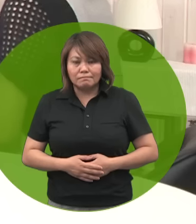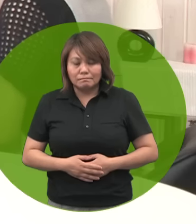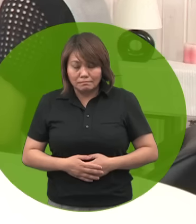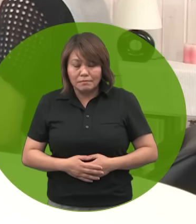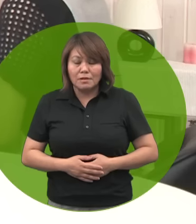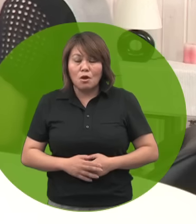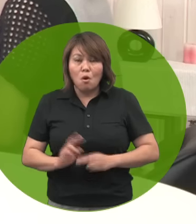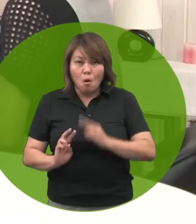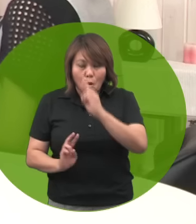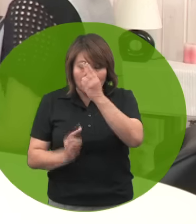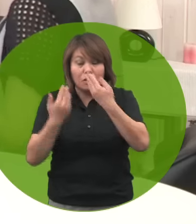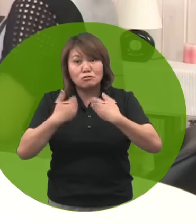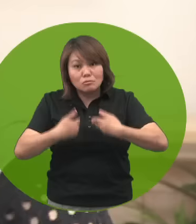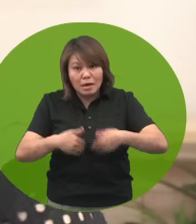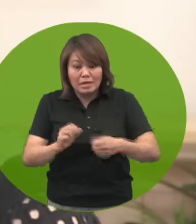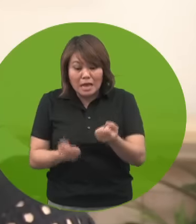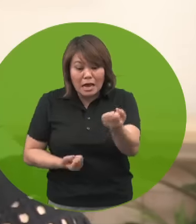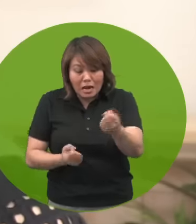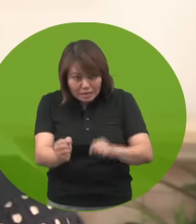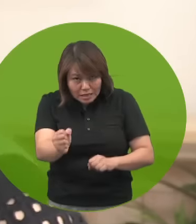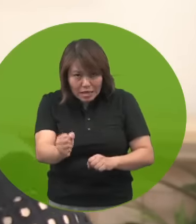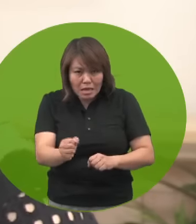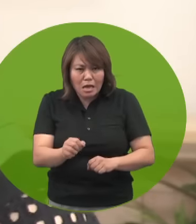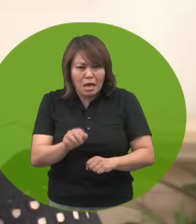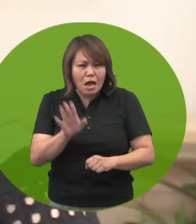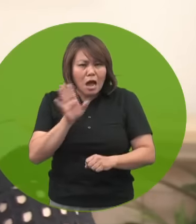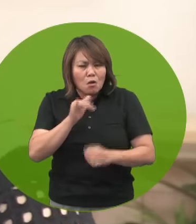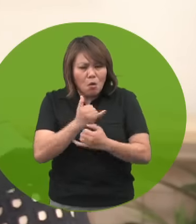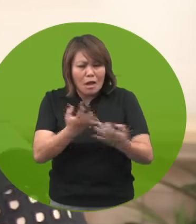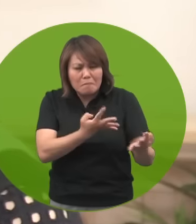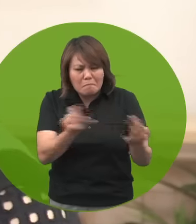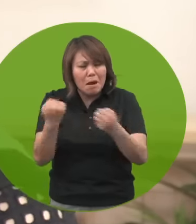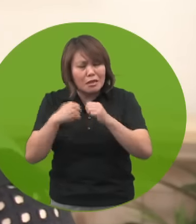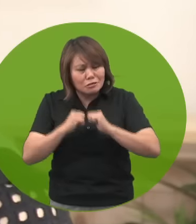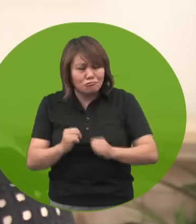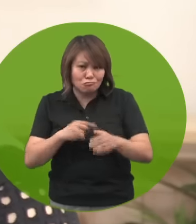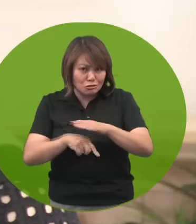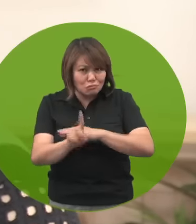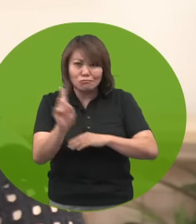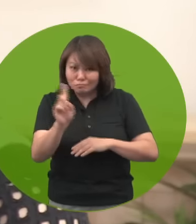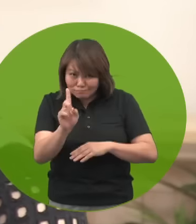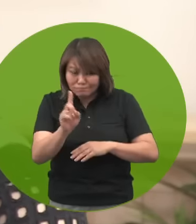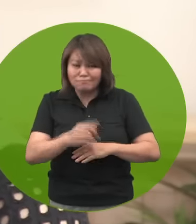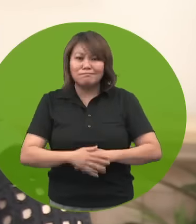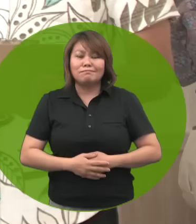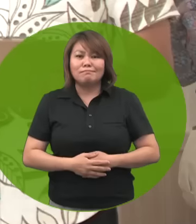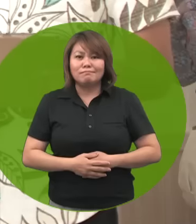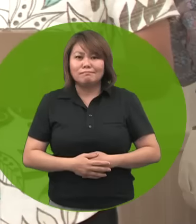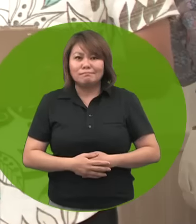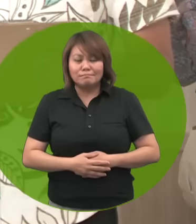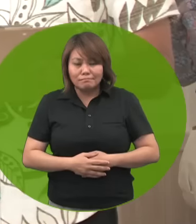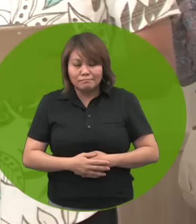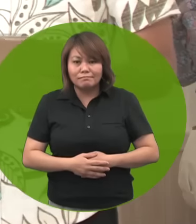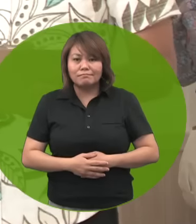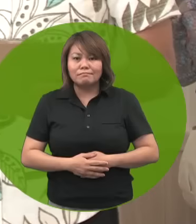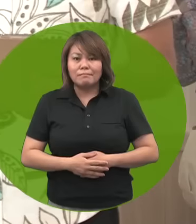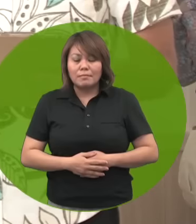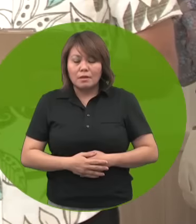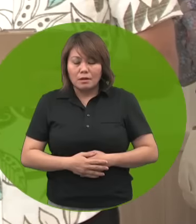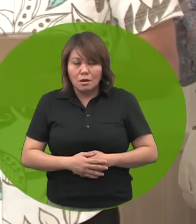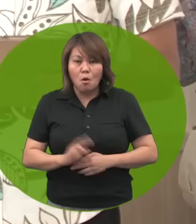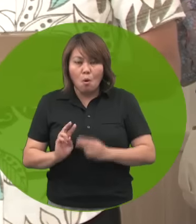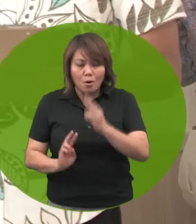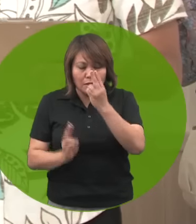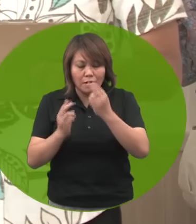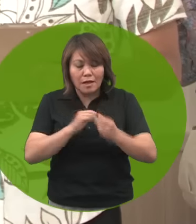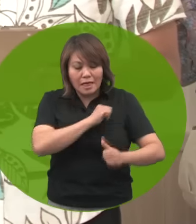沖縄発祥の空手がこれだけ多くの人に愛されている理由は何だと思われますか？ そうですね、沖縄